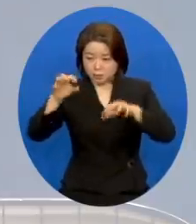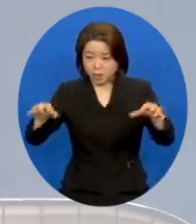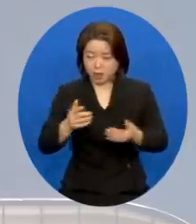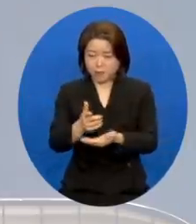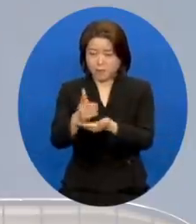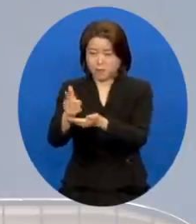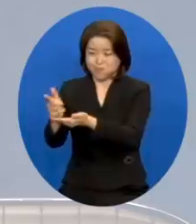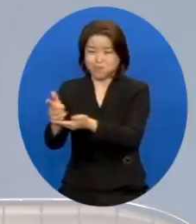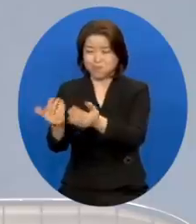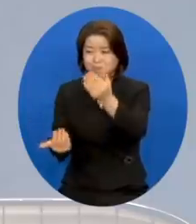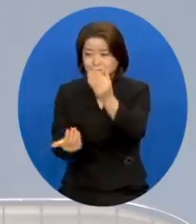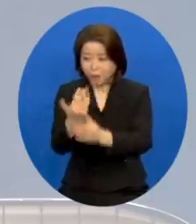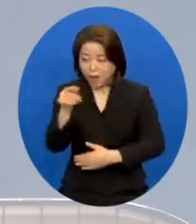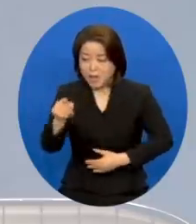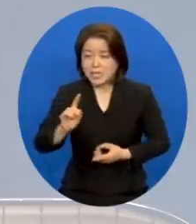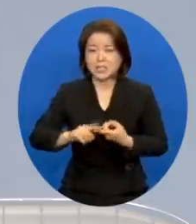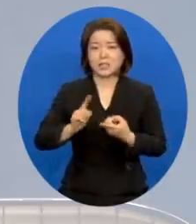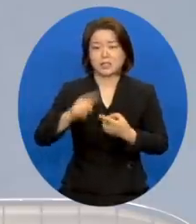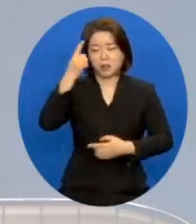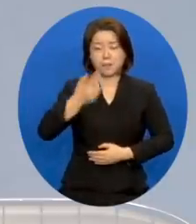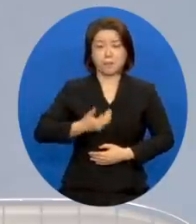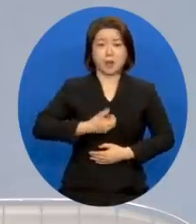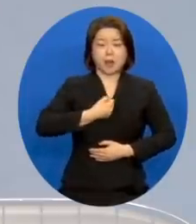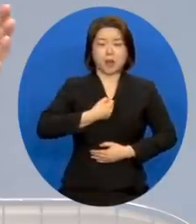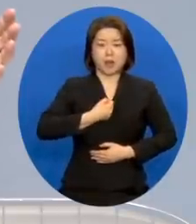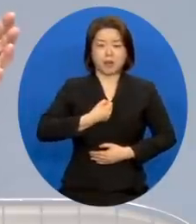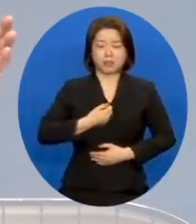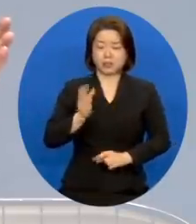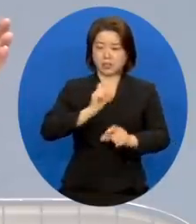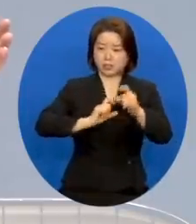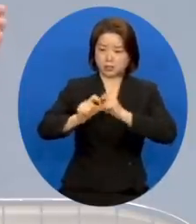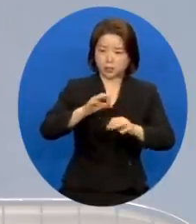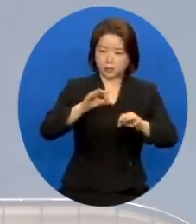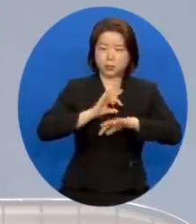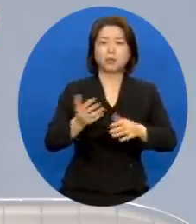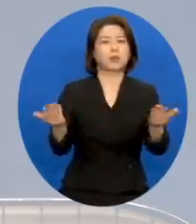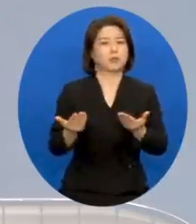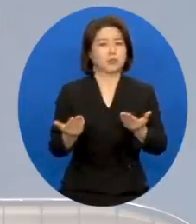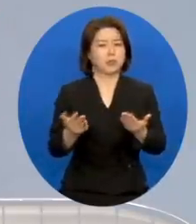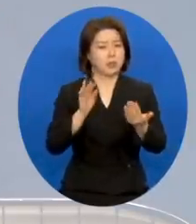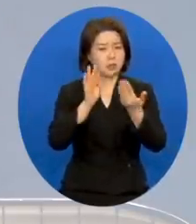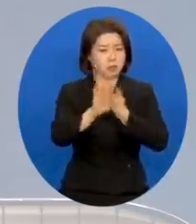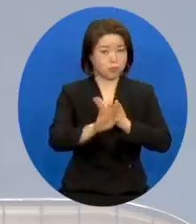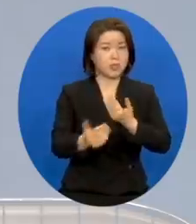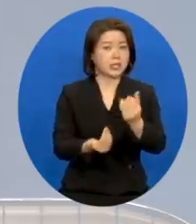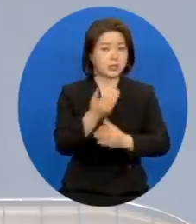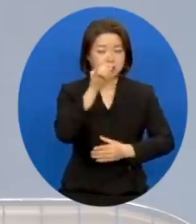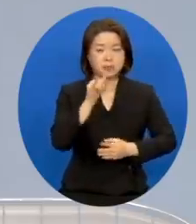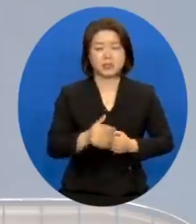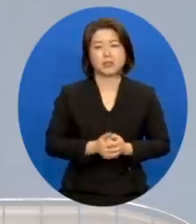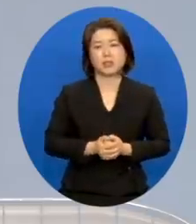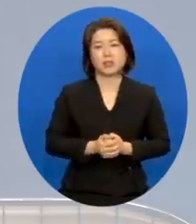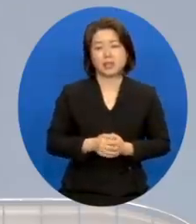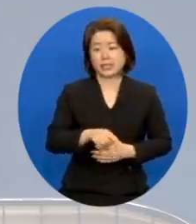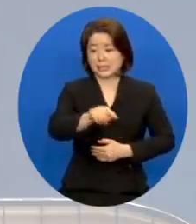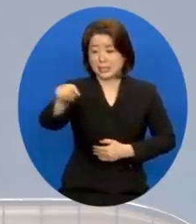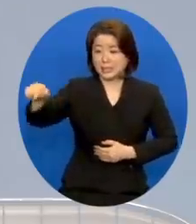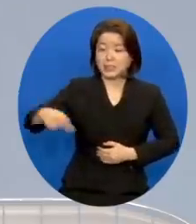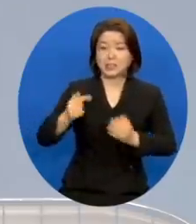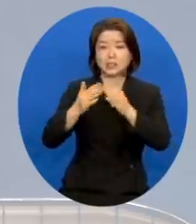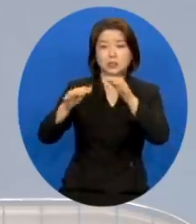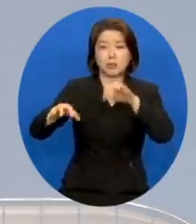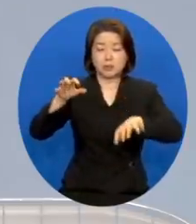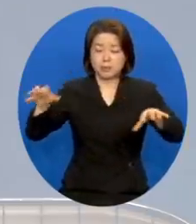사건이 일어났다는 것 자체가 충격이 긴 했지만 터 놀라운 일이 있었습니다 그 뒤에 그 아미쉬 마을 사람들이